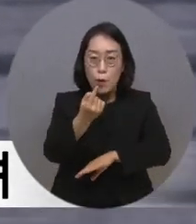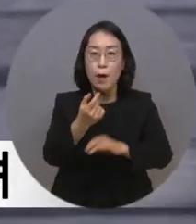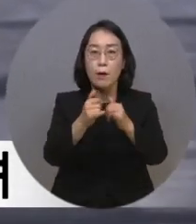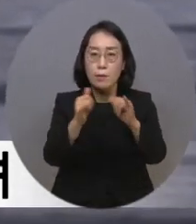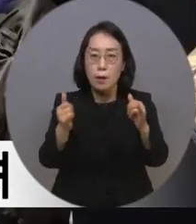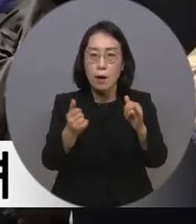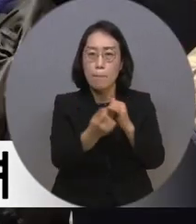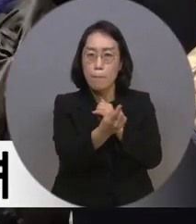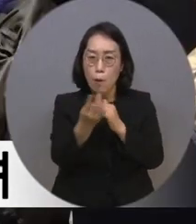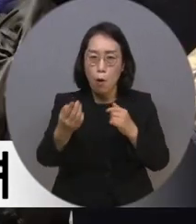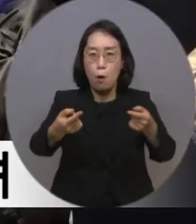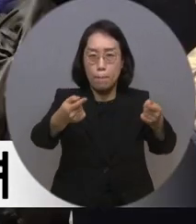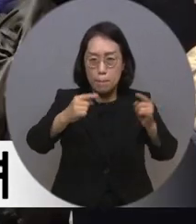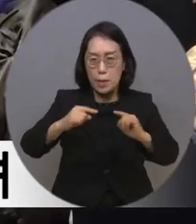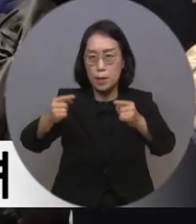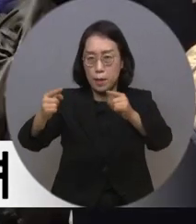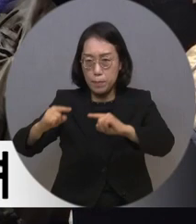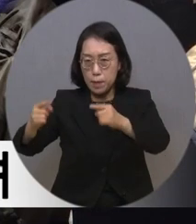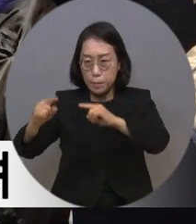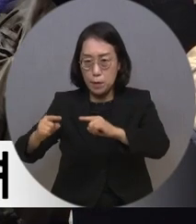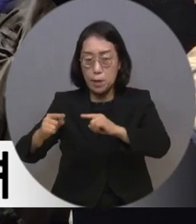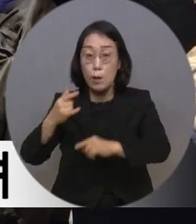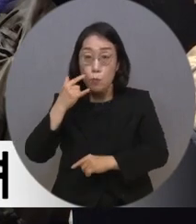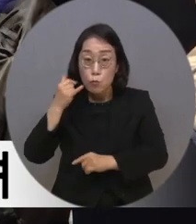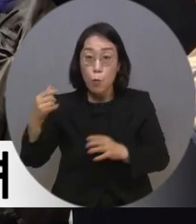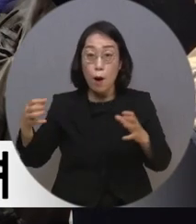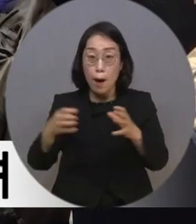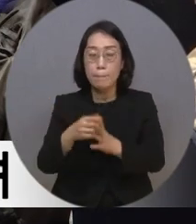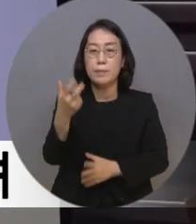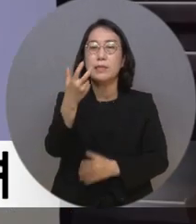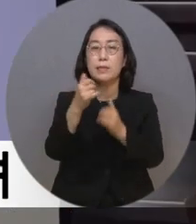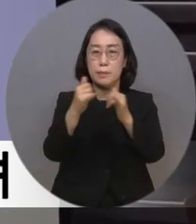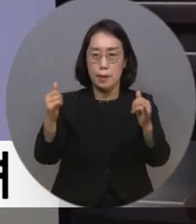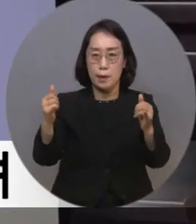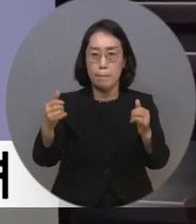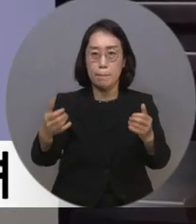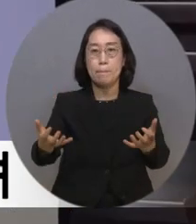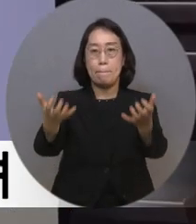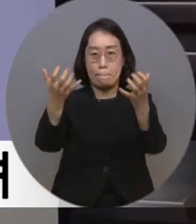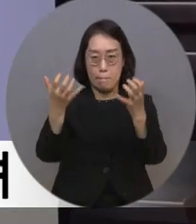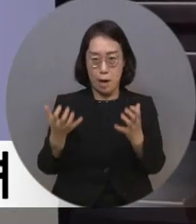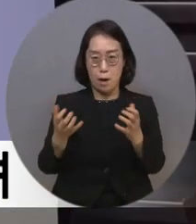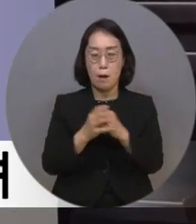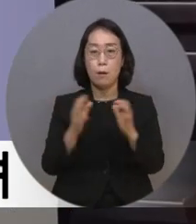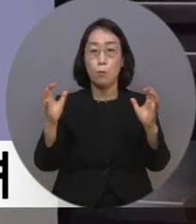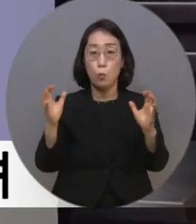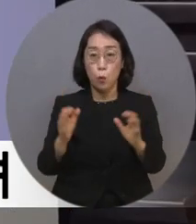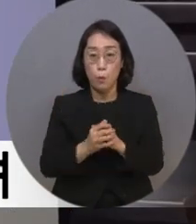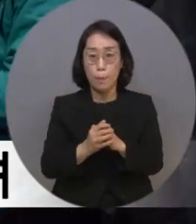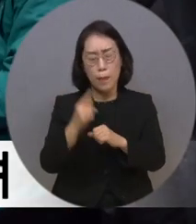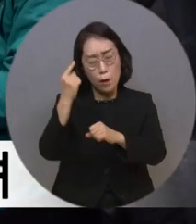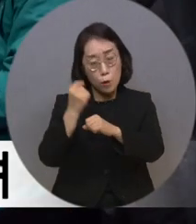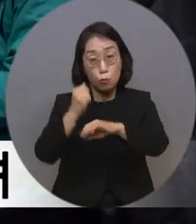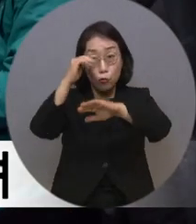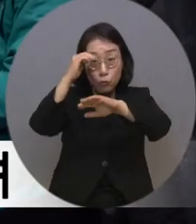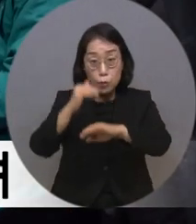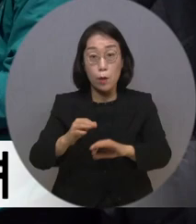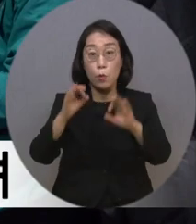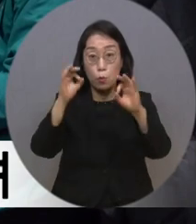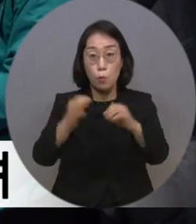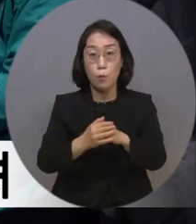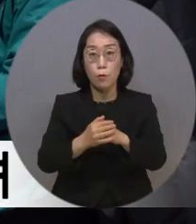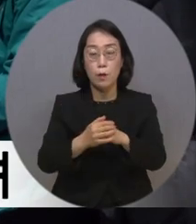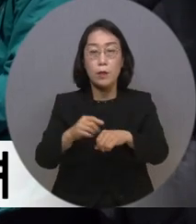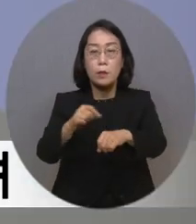장학사, 특수교육교사, 학부모 등 70여 명이 참석했습니다. 건양대 연구진이 작성한